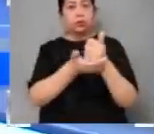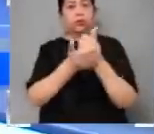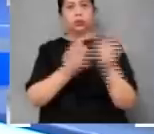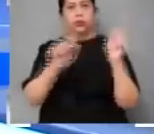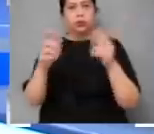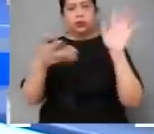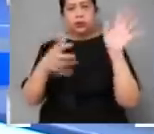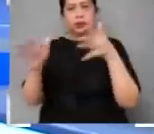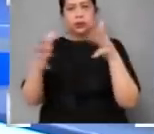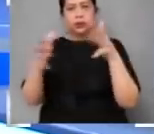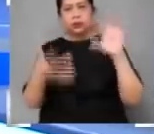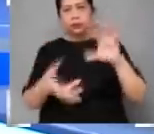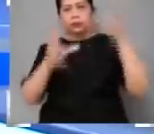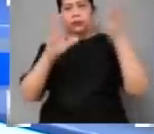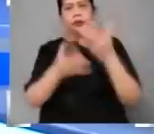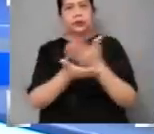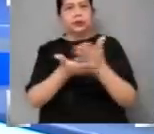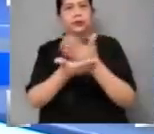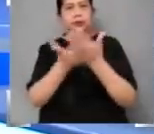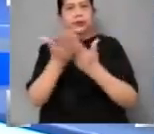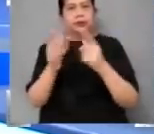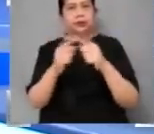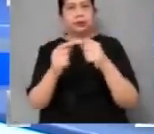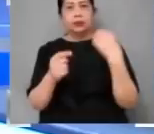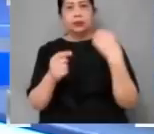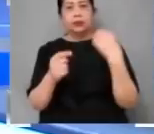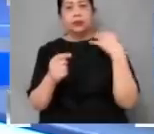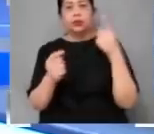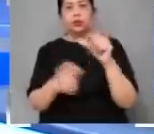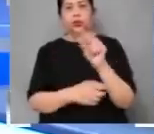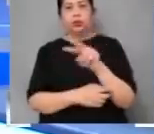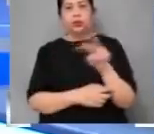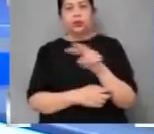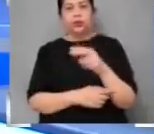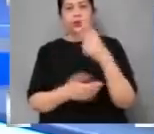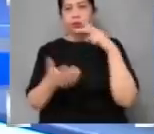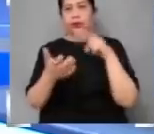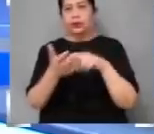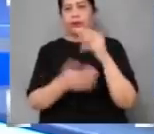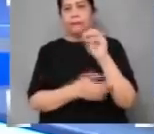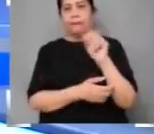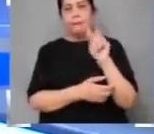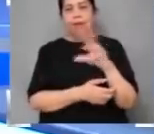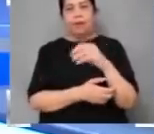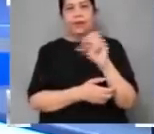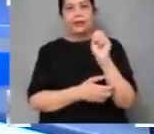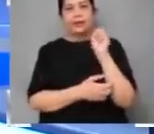ang ibinabahagi ng ilang aspirants sa eleksyon 2022. Saksi, sina Mab Gonzales at Sandra